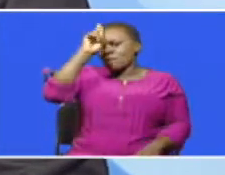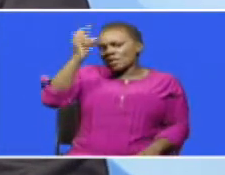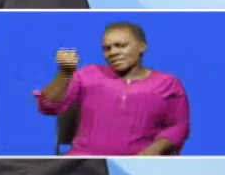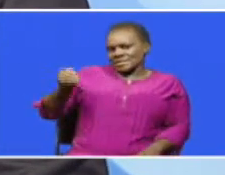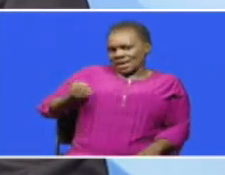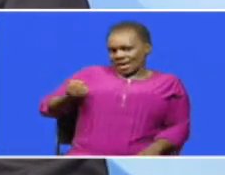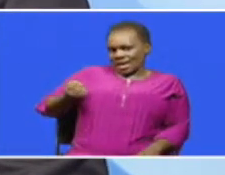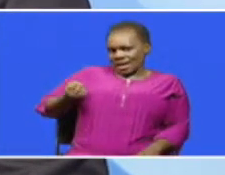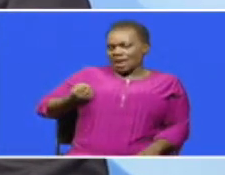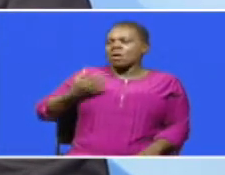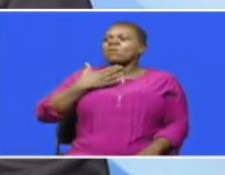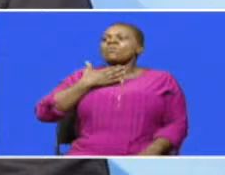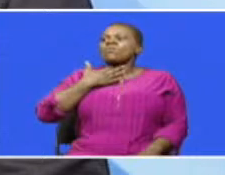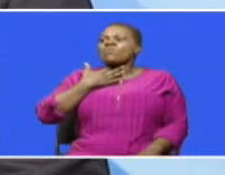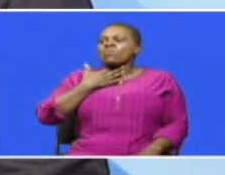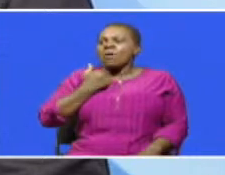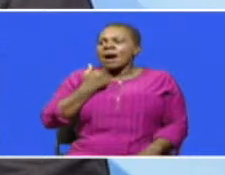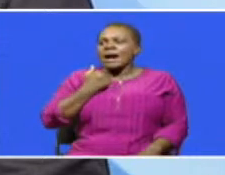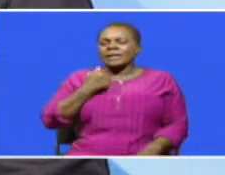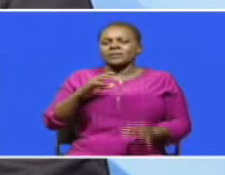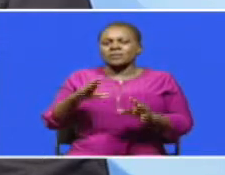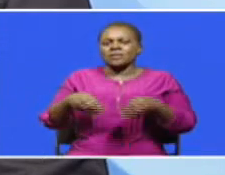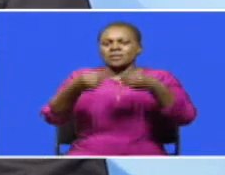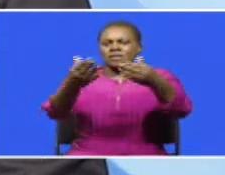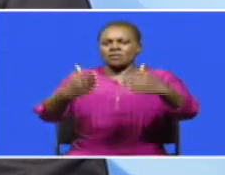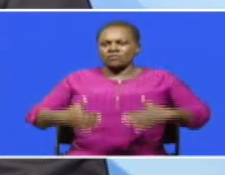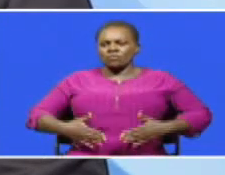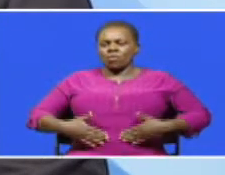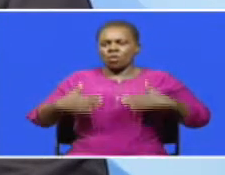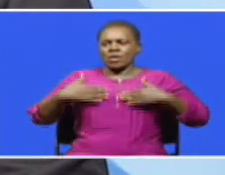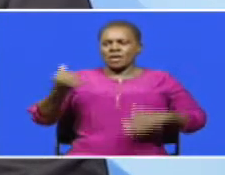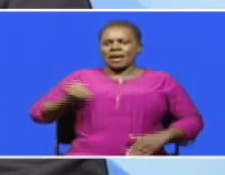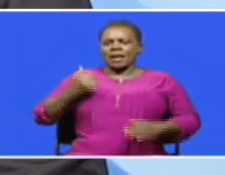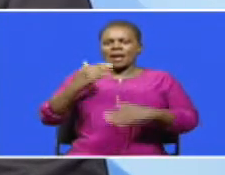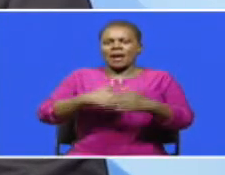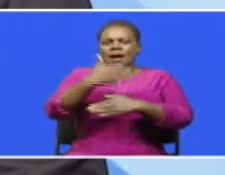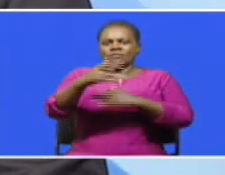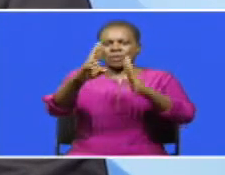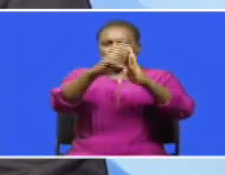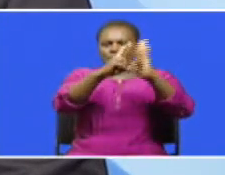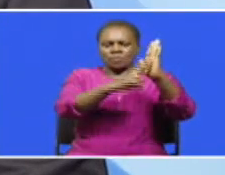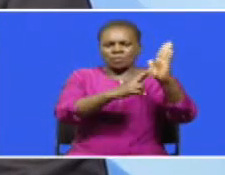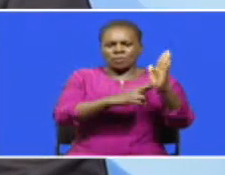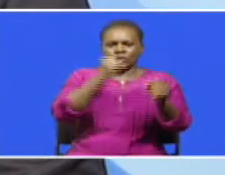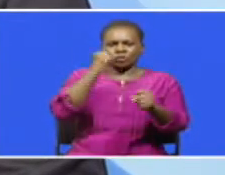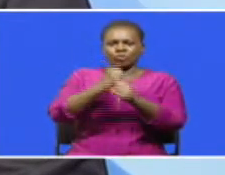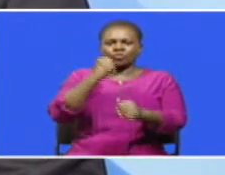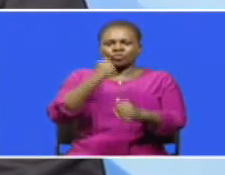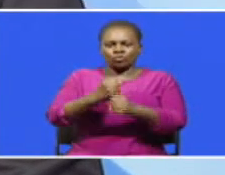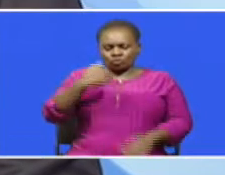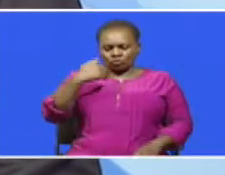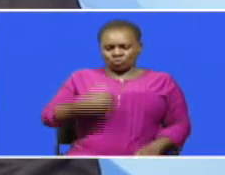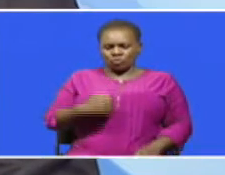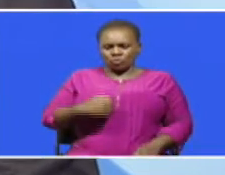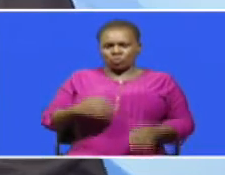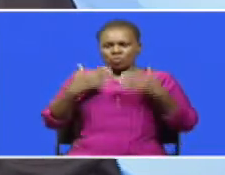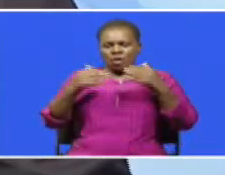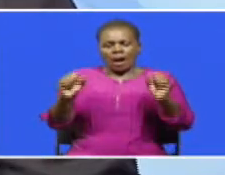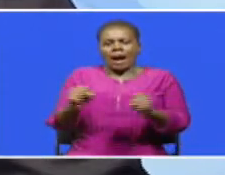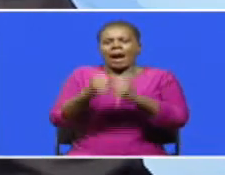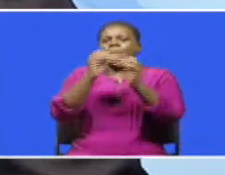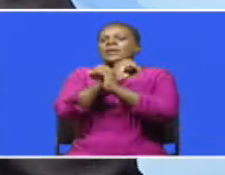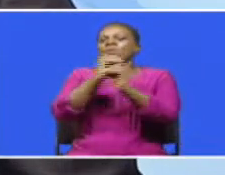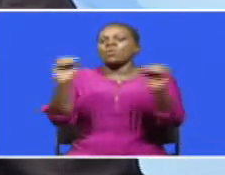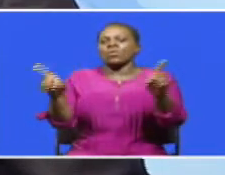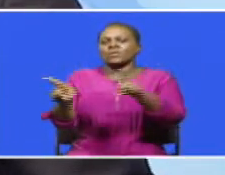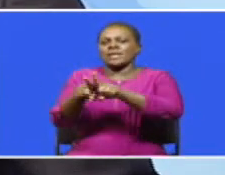Kangogo kuwataka wasimamizi wa mochari hiyo kuwapa mwili wa Caroline baada ya taratibu ya kufanyia mwili wake upasuaji kukosa kufanyika